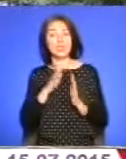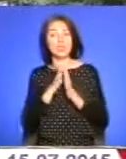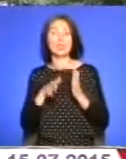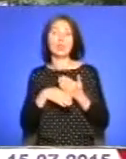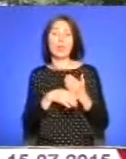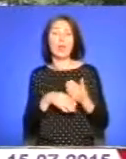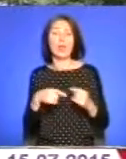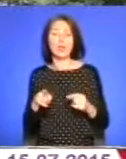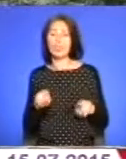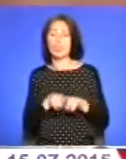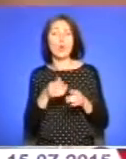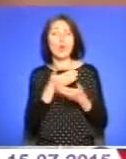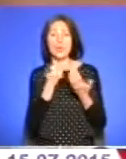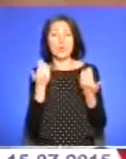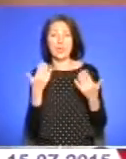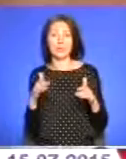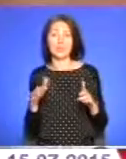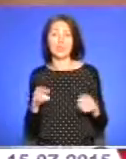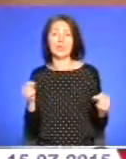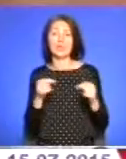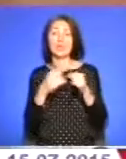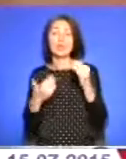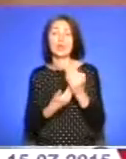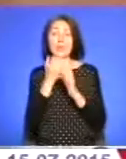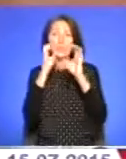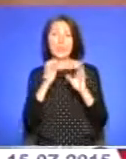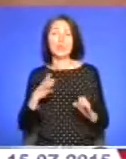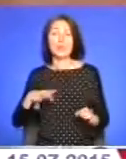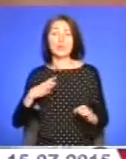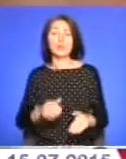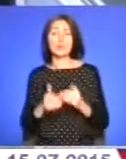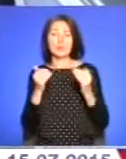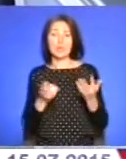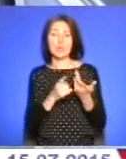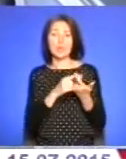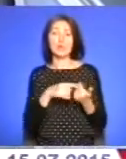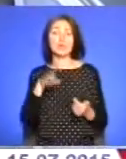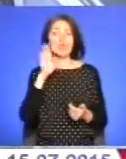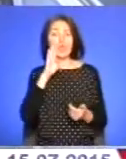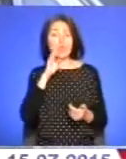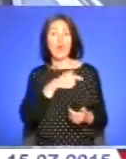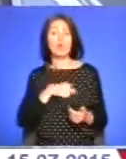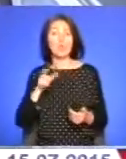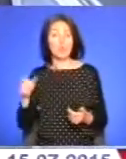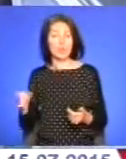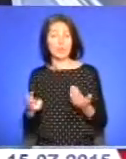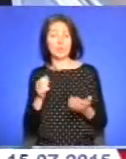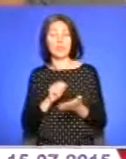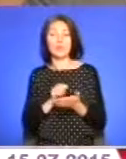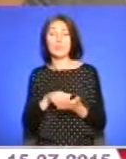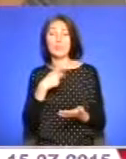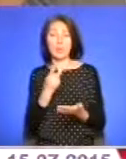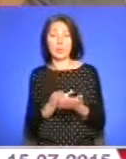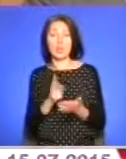подібне. Такого немає вже. Згідно з новим законом, очікується збільшення кількості жінок-депутатів, адже документ